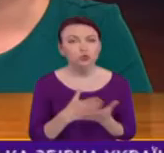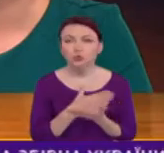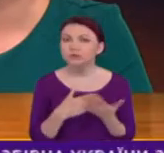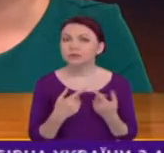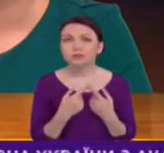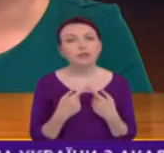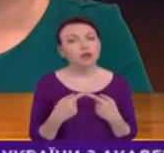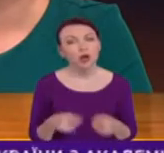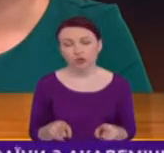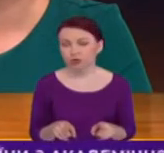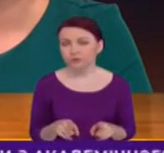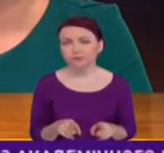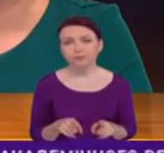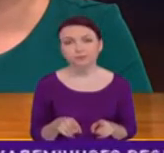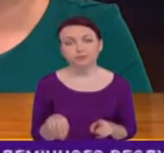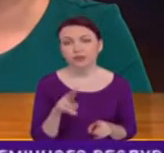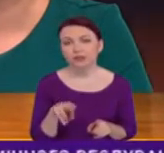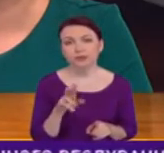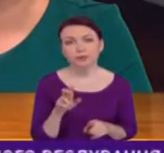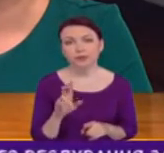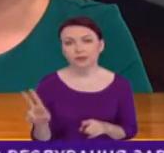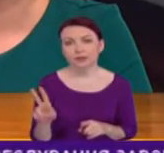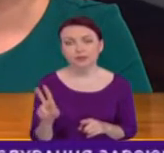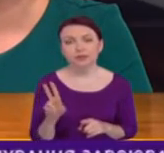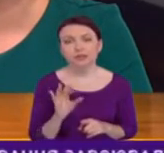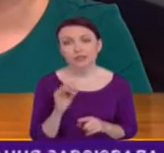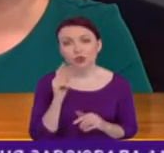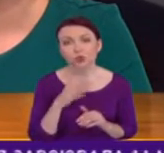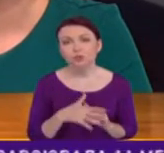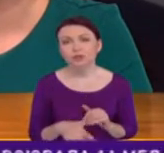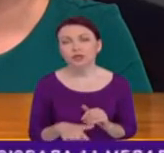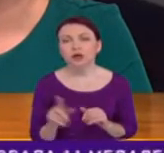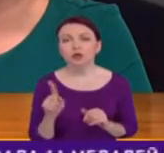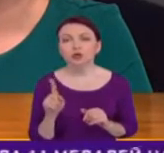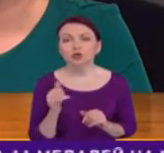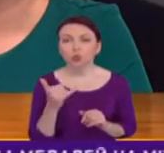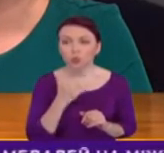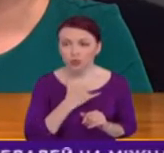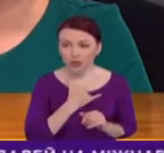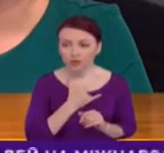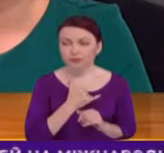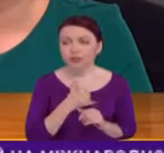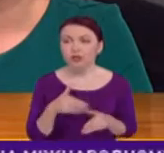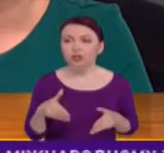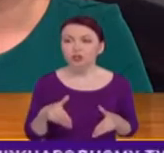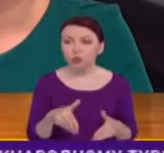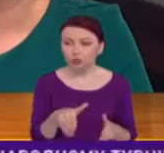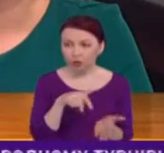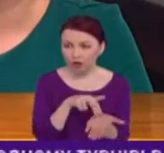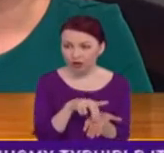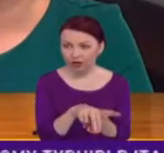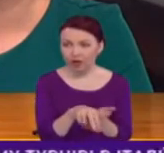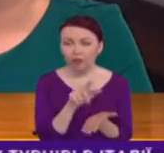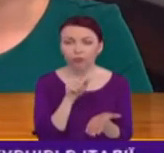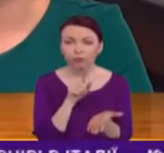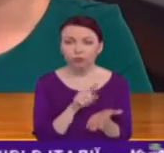інакші ДБН і розуміння того, що в нас тротуар має сходитися там